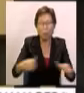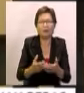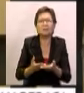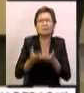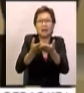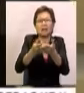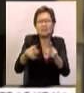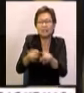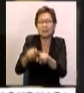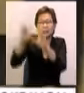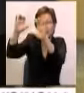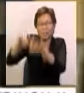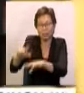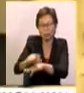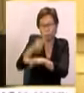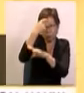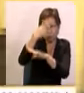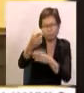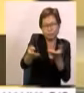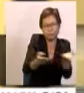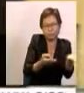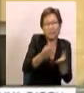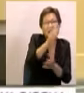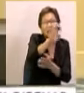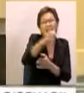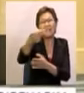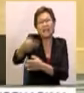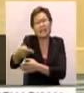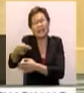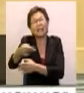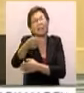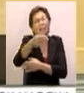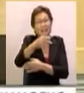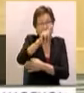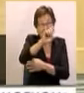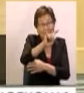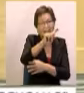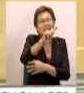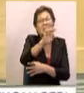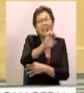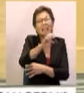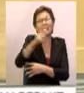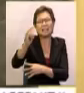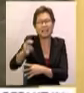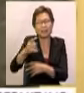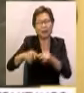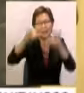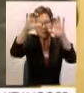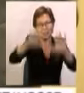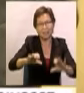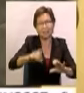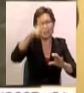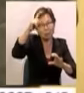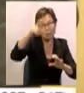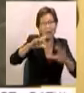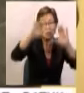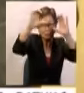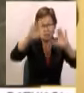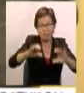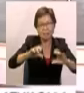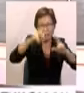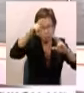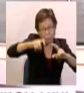dengan pendekatan yang akan digunakan untuk perkhidmatan e-hailing, namun mekanisme pelaksanaannya masih perlu diperhalus.